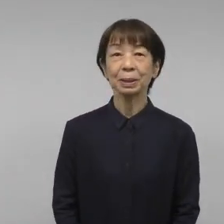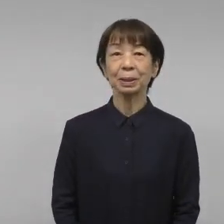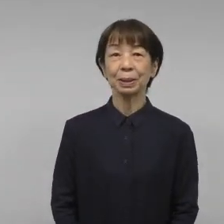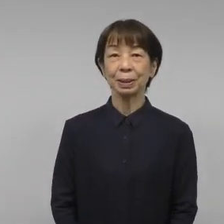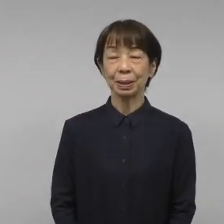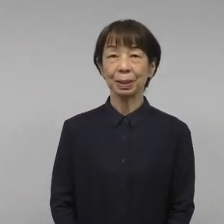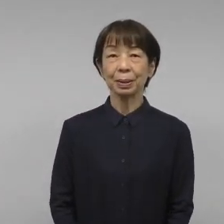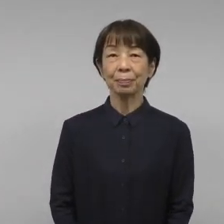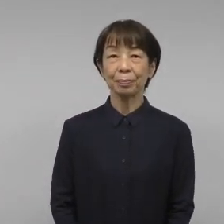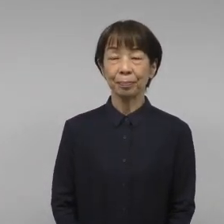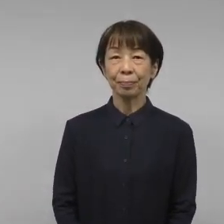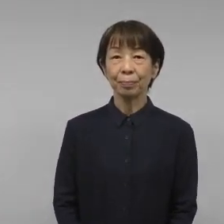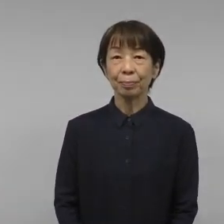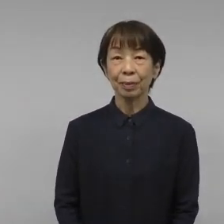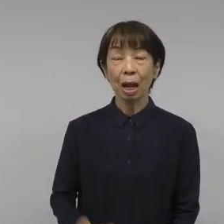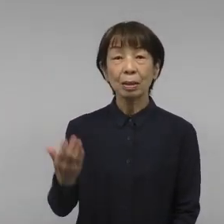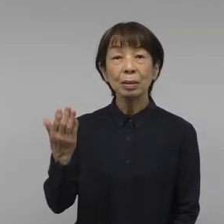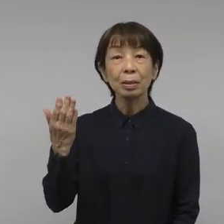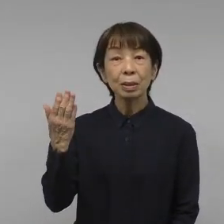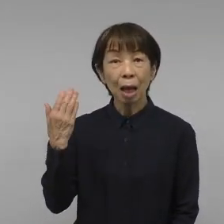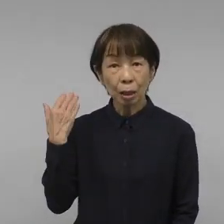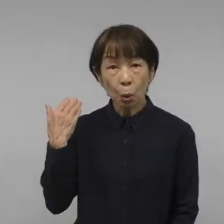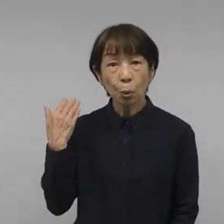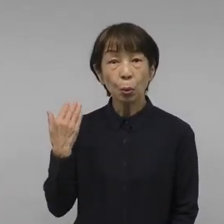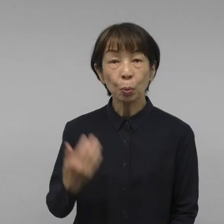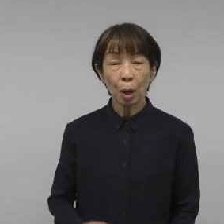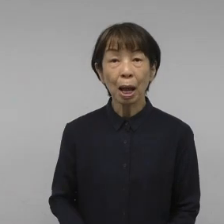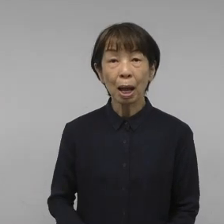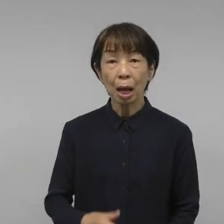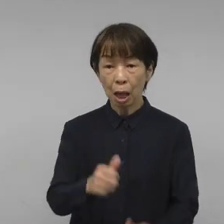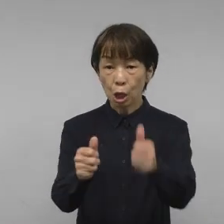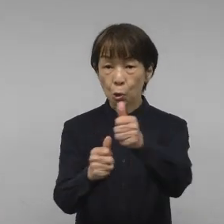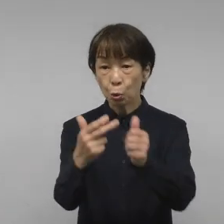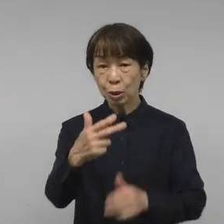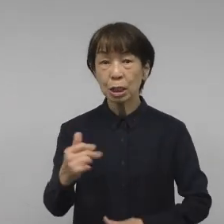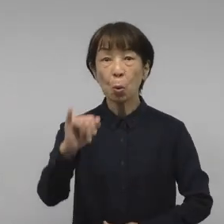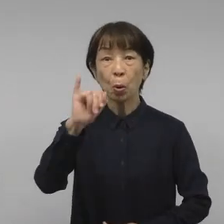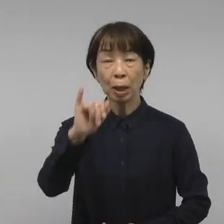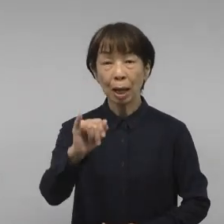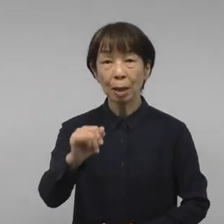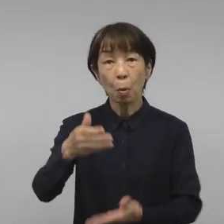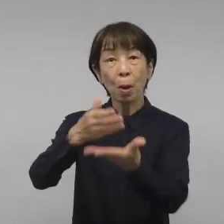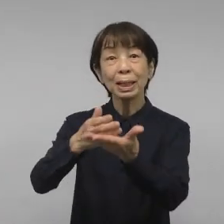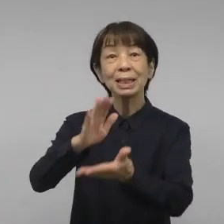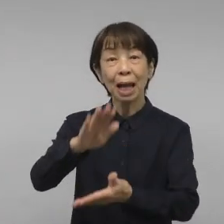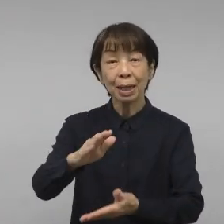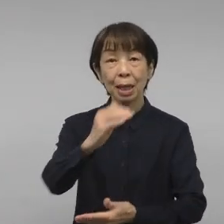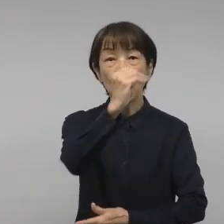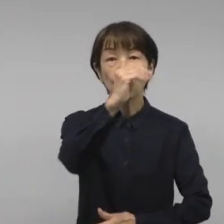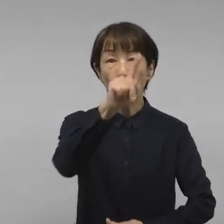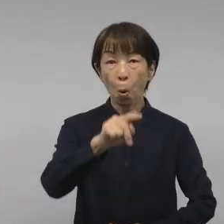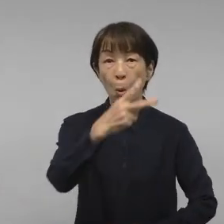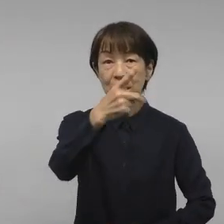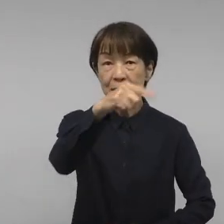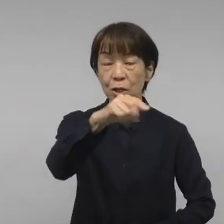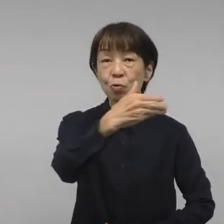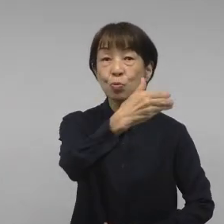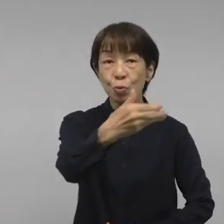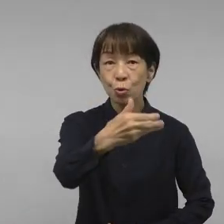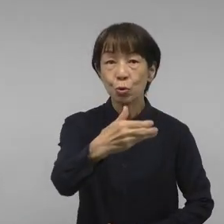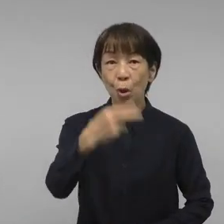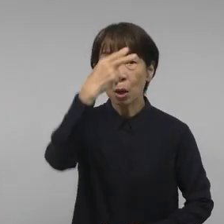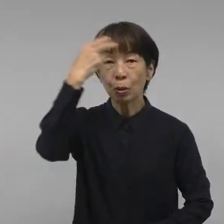。先ほど今副市長からも紹介がありましたけれども、コーニングにですね、高